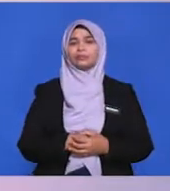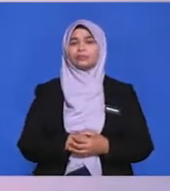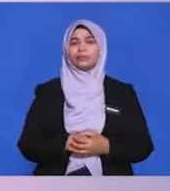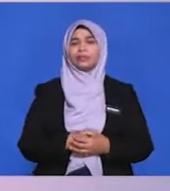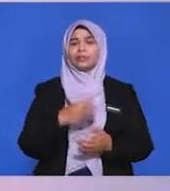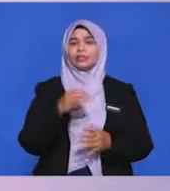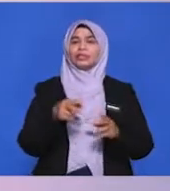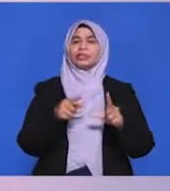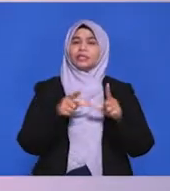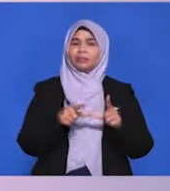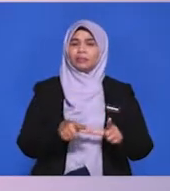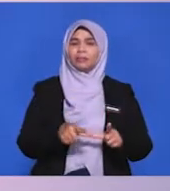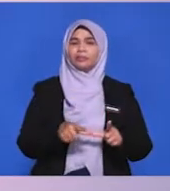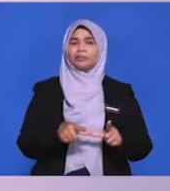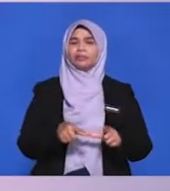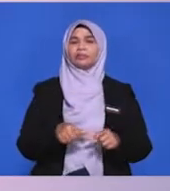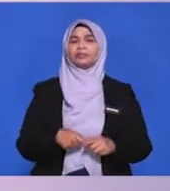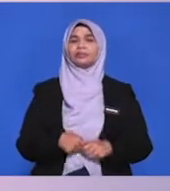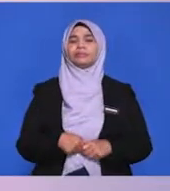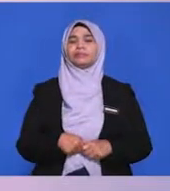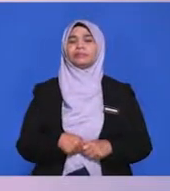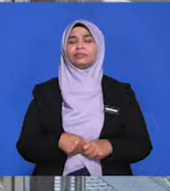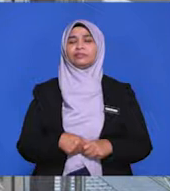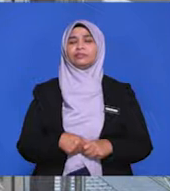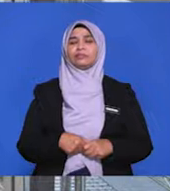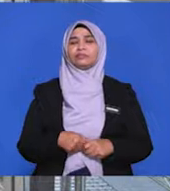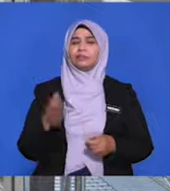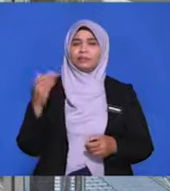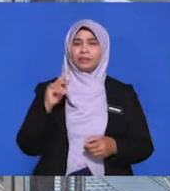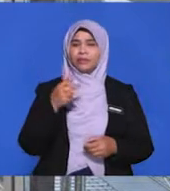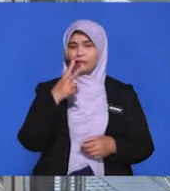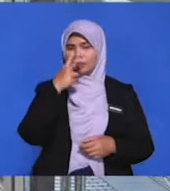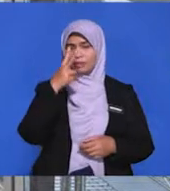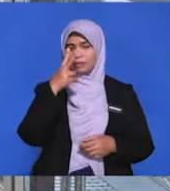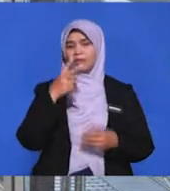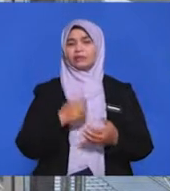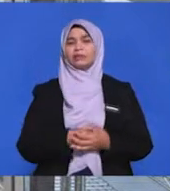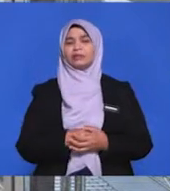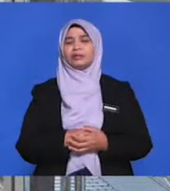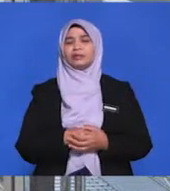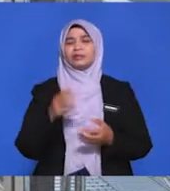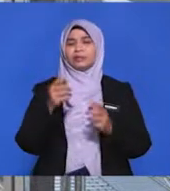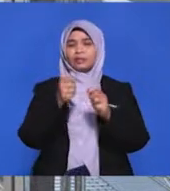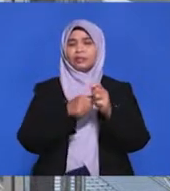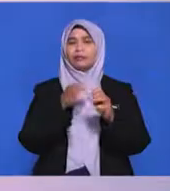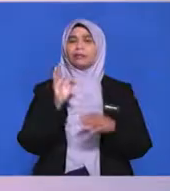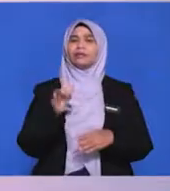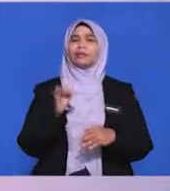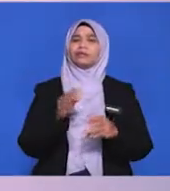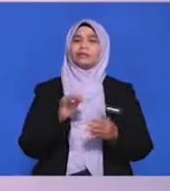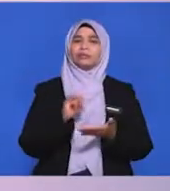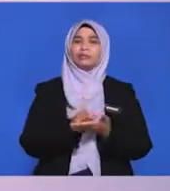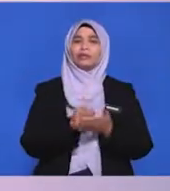dan isipadu Mari kita mengkaji setiap faktor-faktor tadi